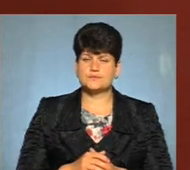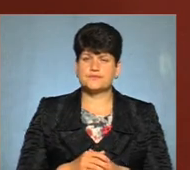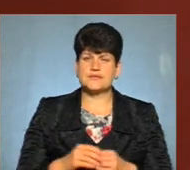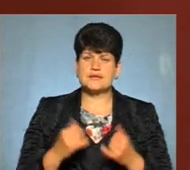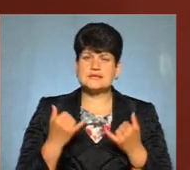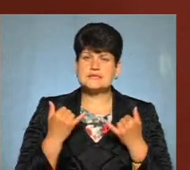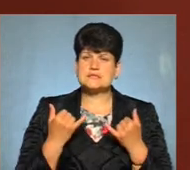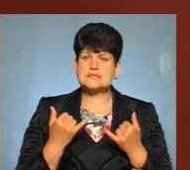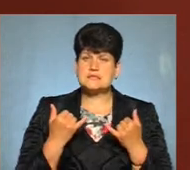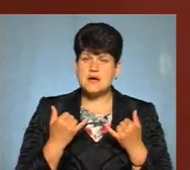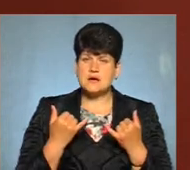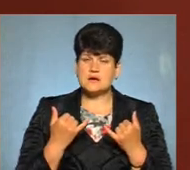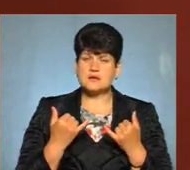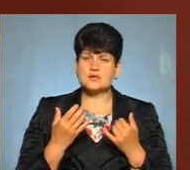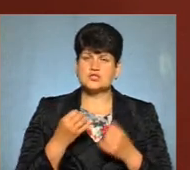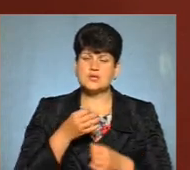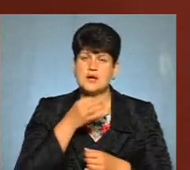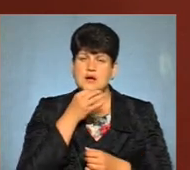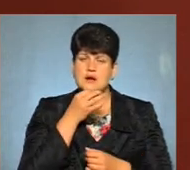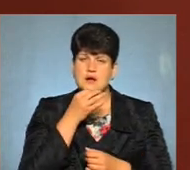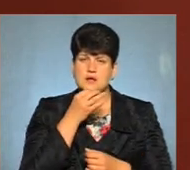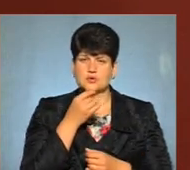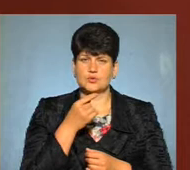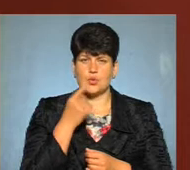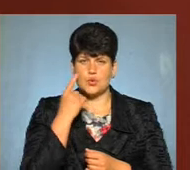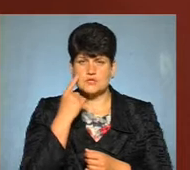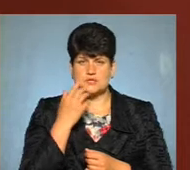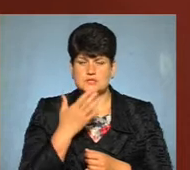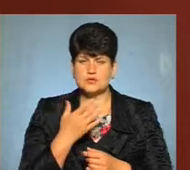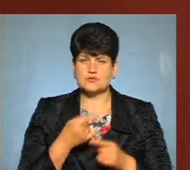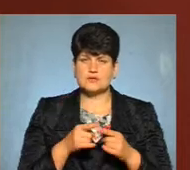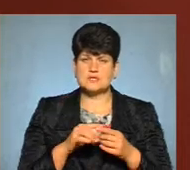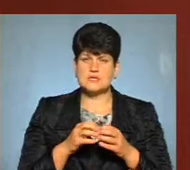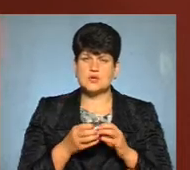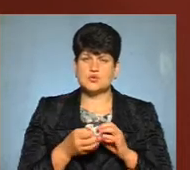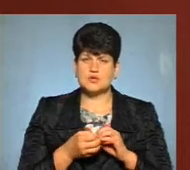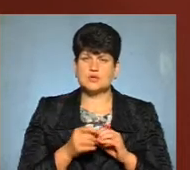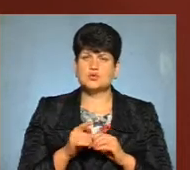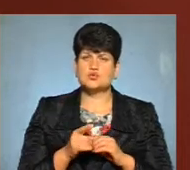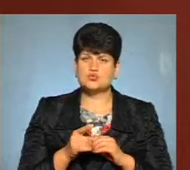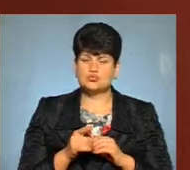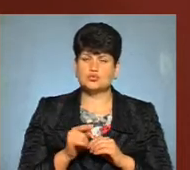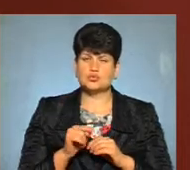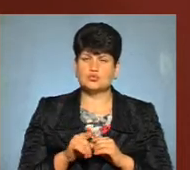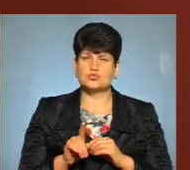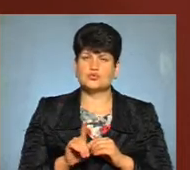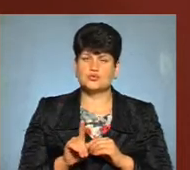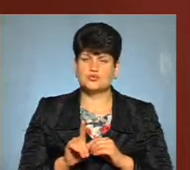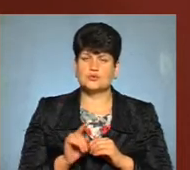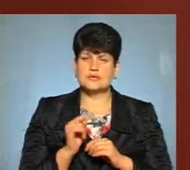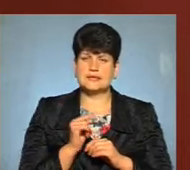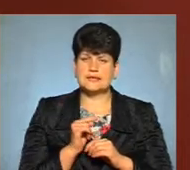Зараз, очевидно, ще зарано оцінювати ці результати. Чому? Тому що